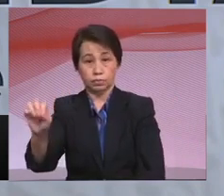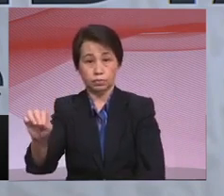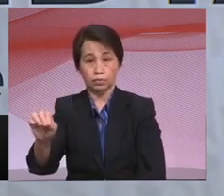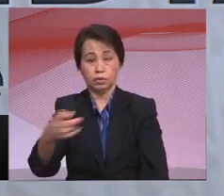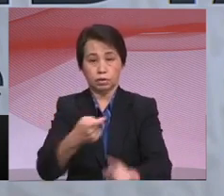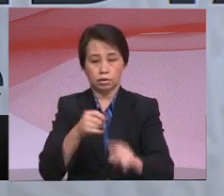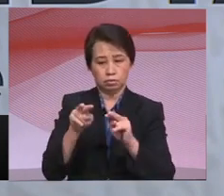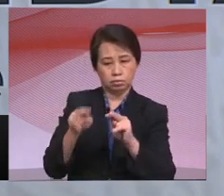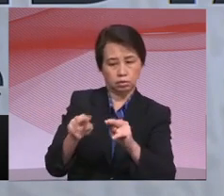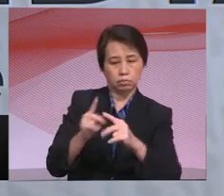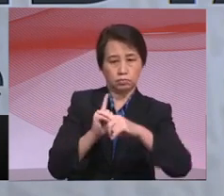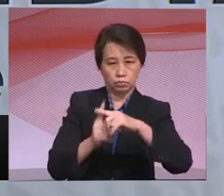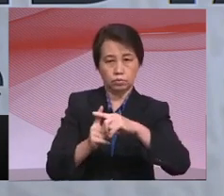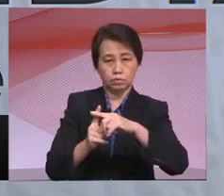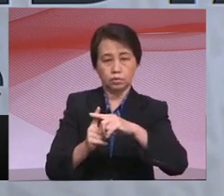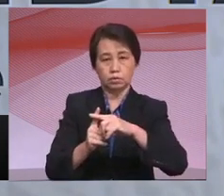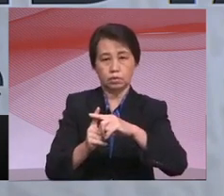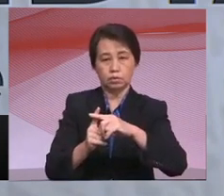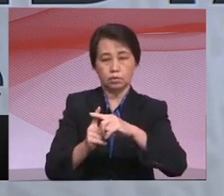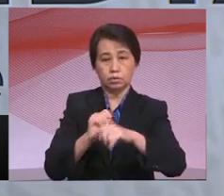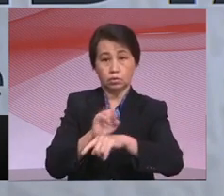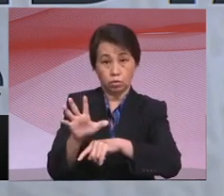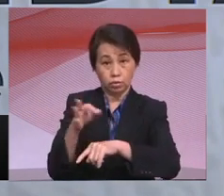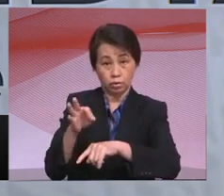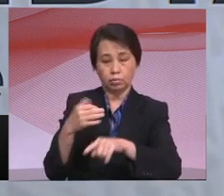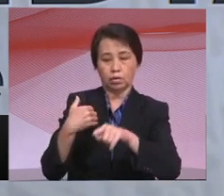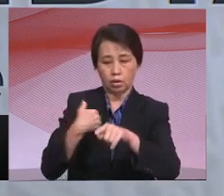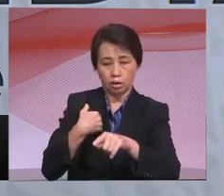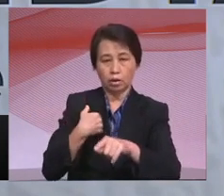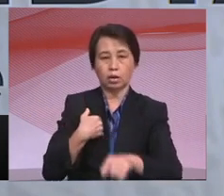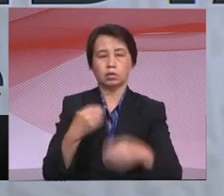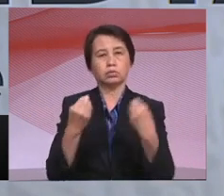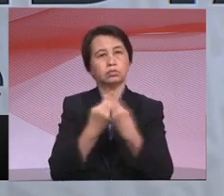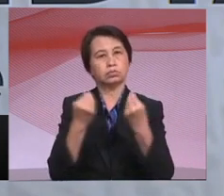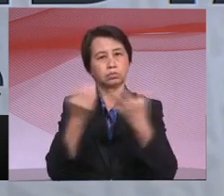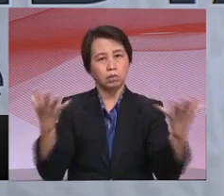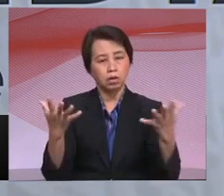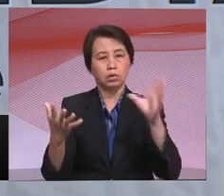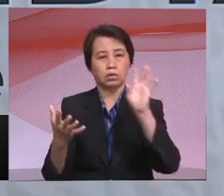dan didapati positif COVID-19 adalah sejumlah